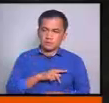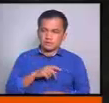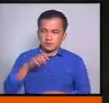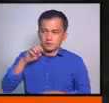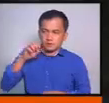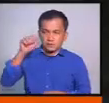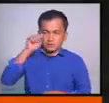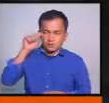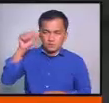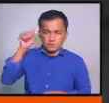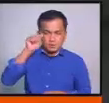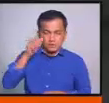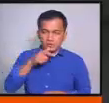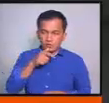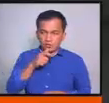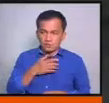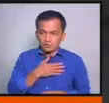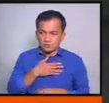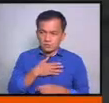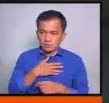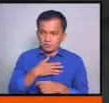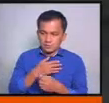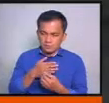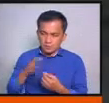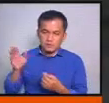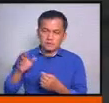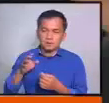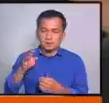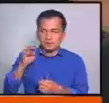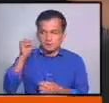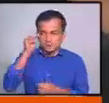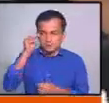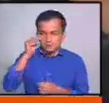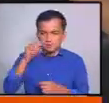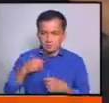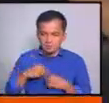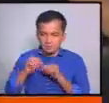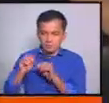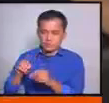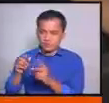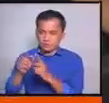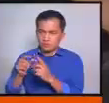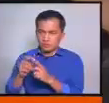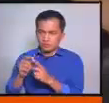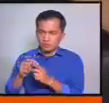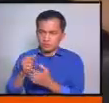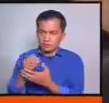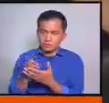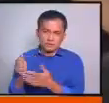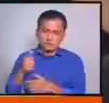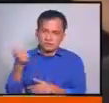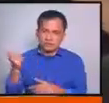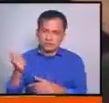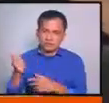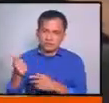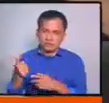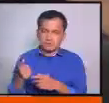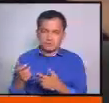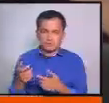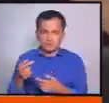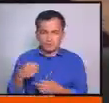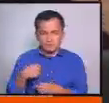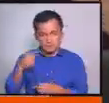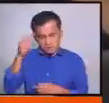Aaron Aquino na siya raw gustong palabasin ni Magalong. He's putting words in the mouth of somebody else. No, I